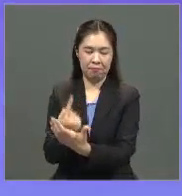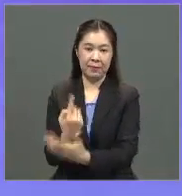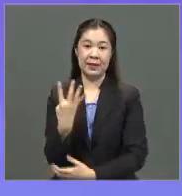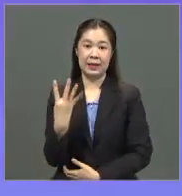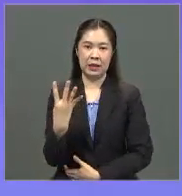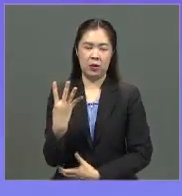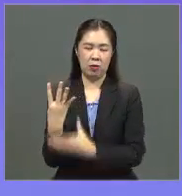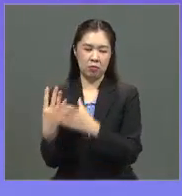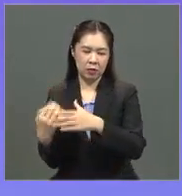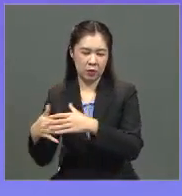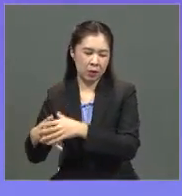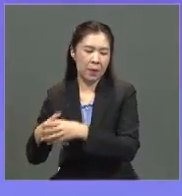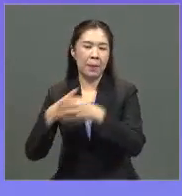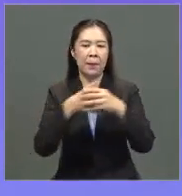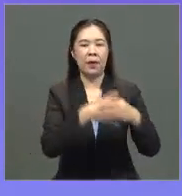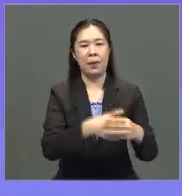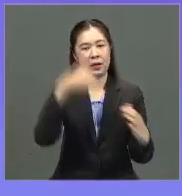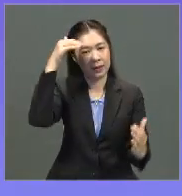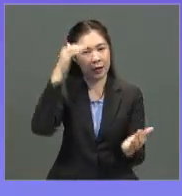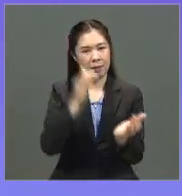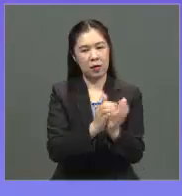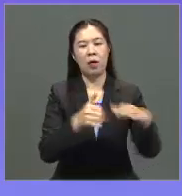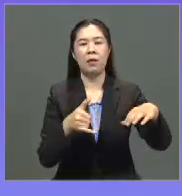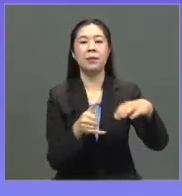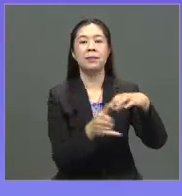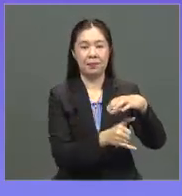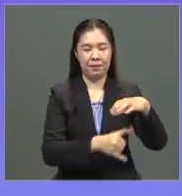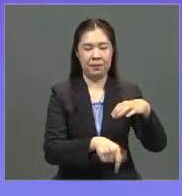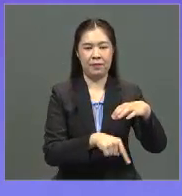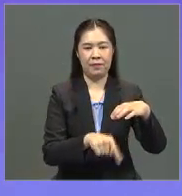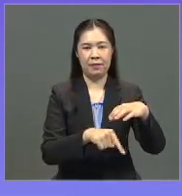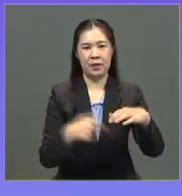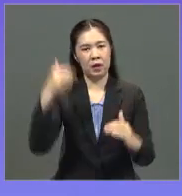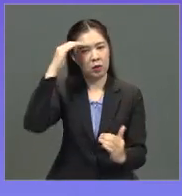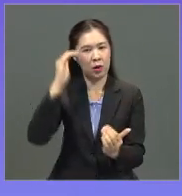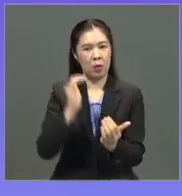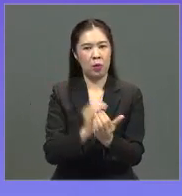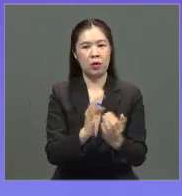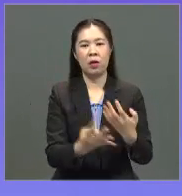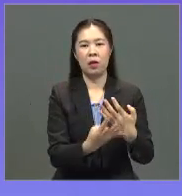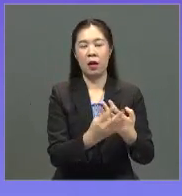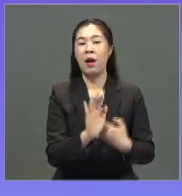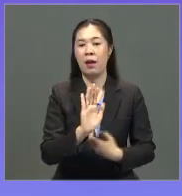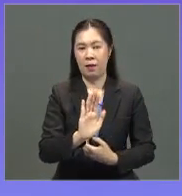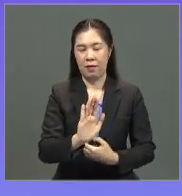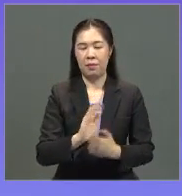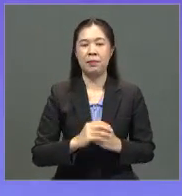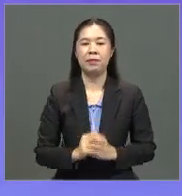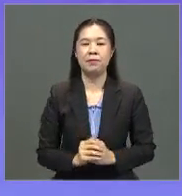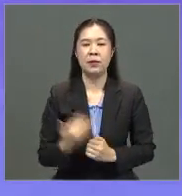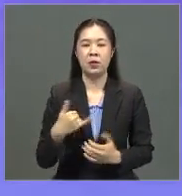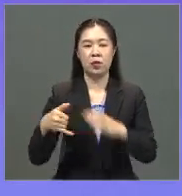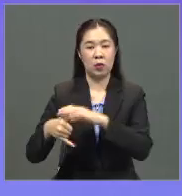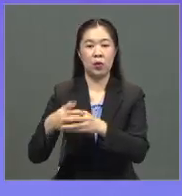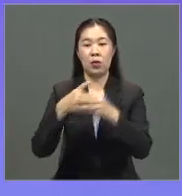นะคุณตัวไปที่สนสําราญราษฎร์และก็มีความพยายามจะขอประกันตัวแต่ว่าหลังจากตำรวจไม่ให้ประกันตัววันนี้ครับทางตำรวจก็ได้มีการ